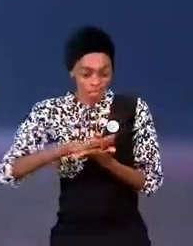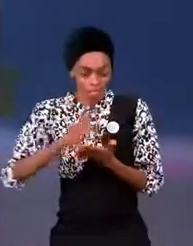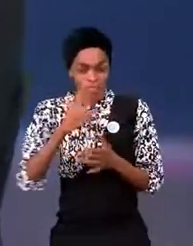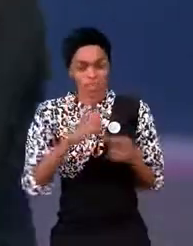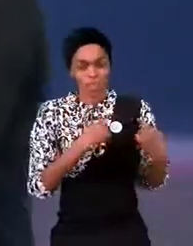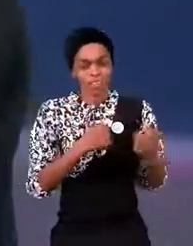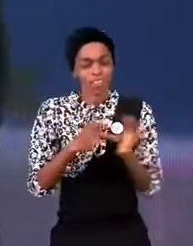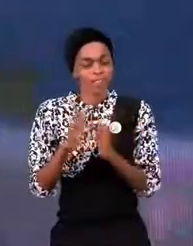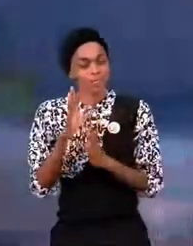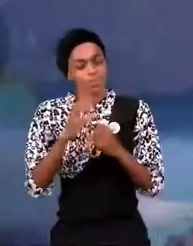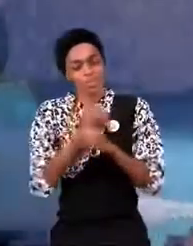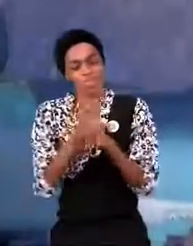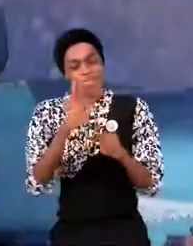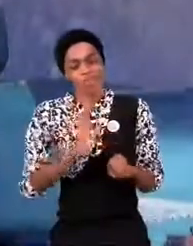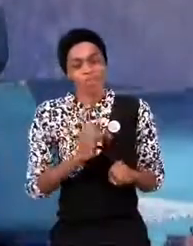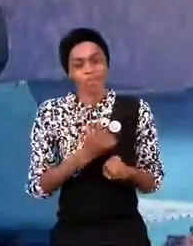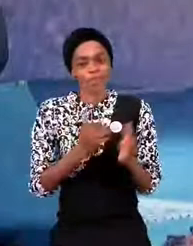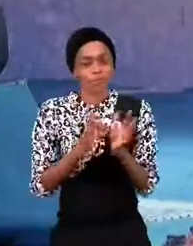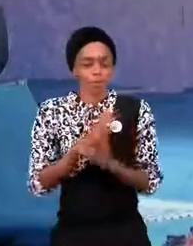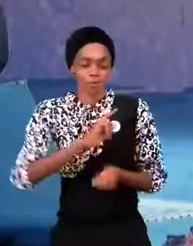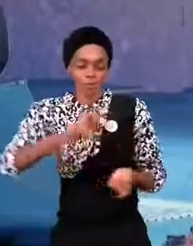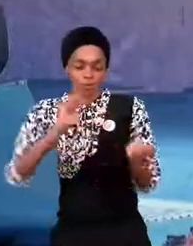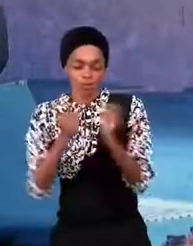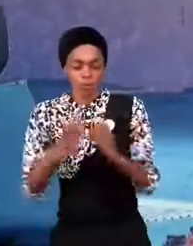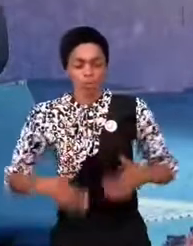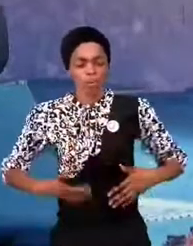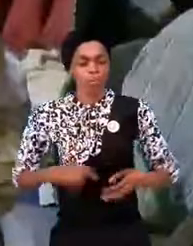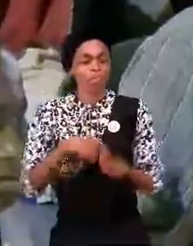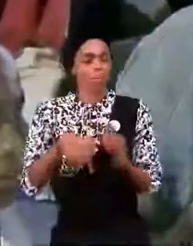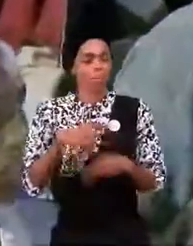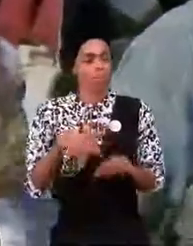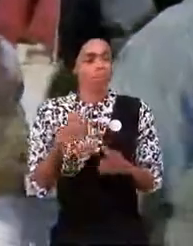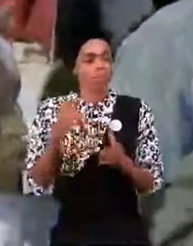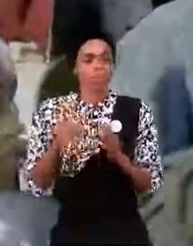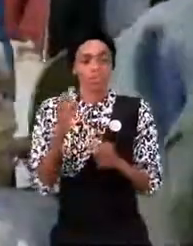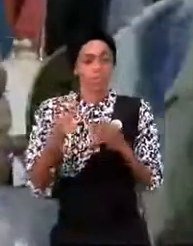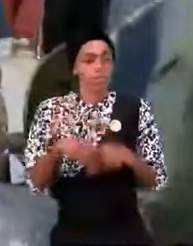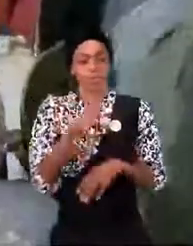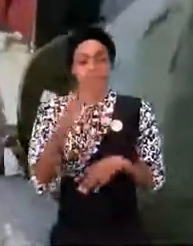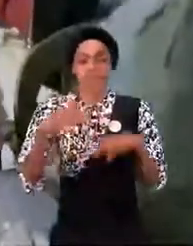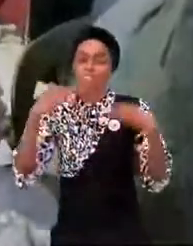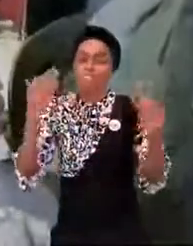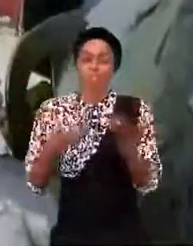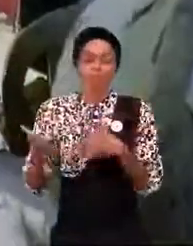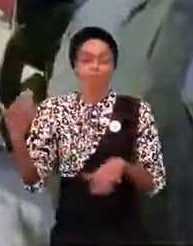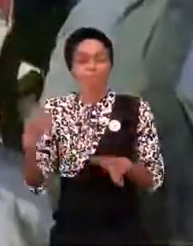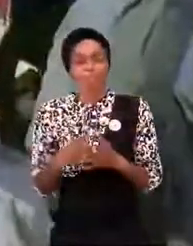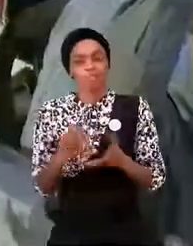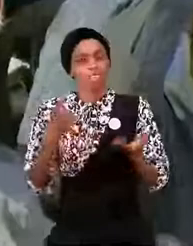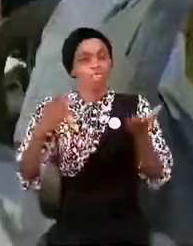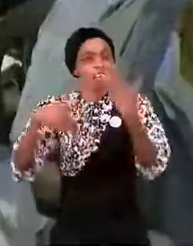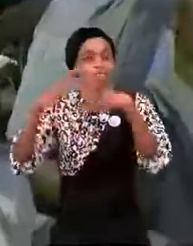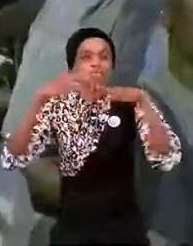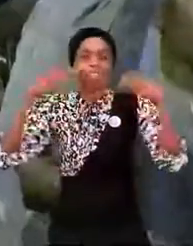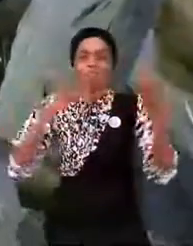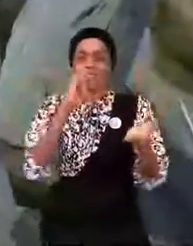va changer ta vie. Si tu n'as jamais souri avant ce soir, le sourire du ciel viendra sur toi. Et